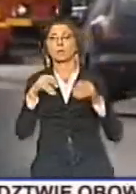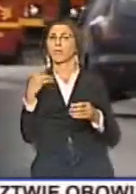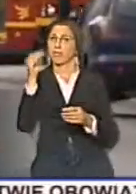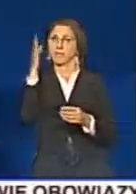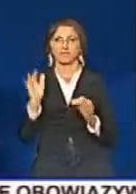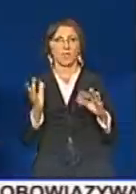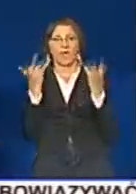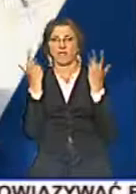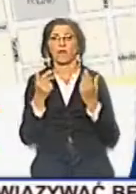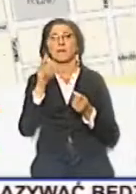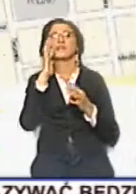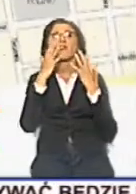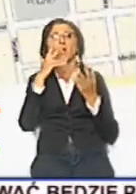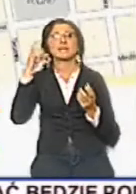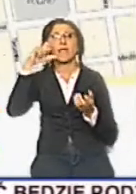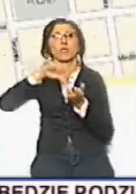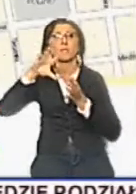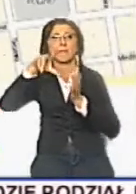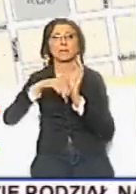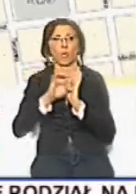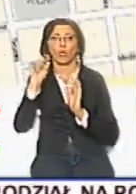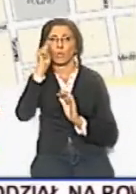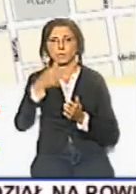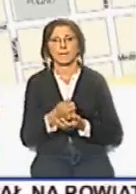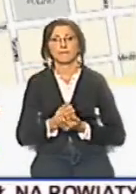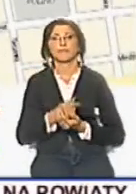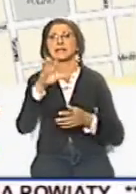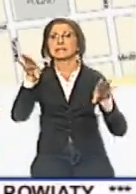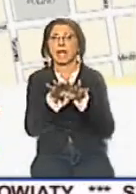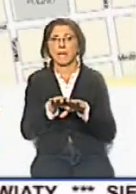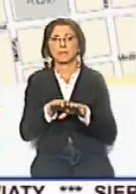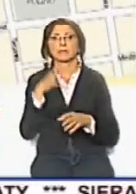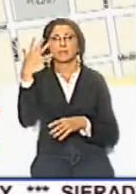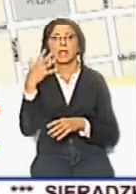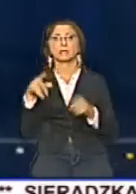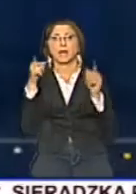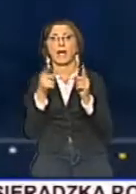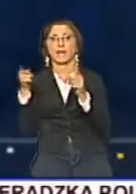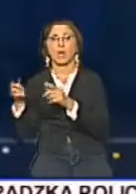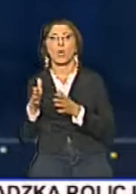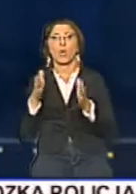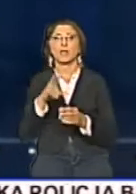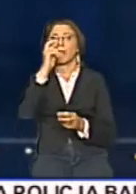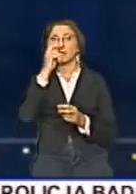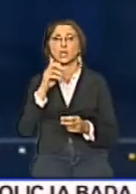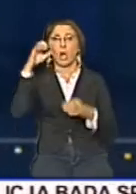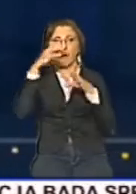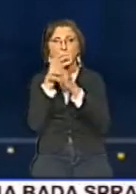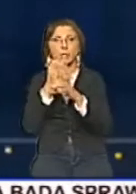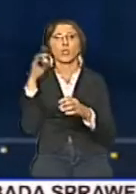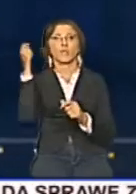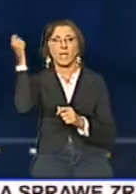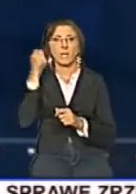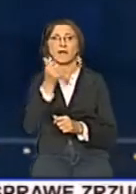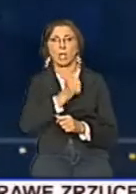pewno nie będzie łatwo. Tak wyglądać będzie centrum miasta od jutra. Zamkniętych zostanie 5 odcinków ulic: Kilińskiego, Kopernika,